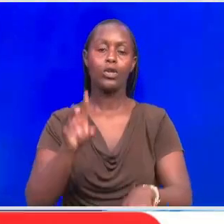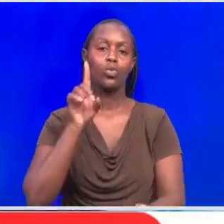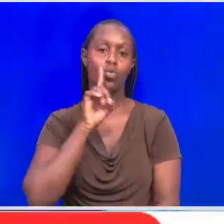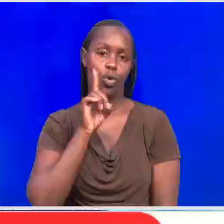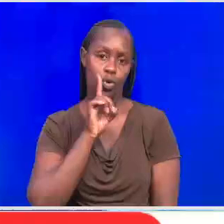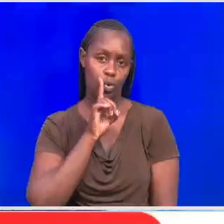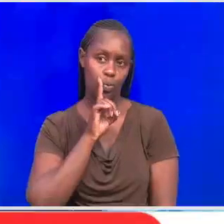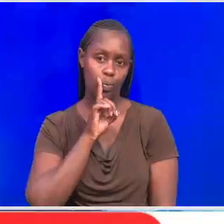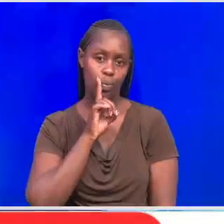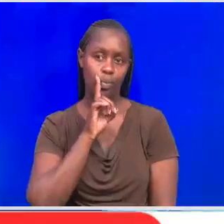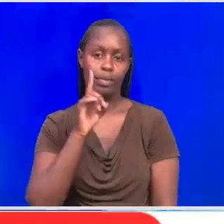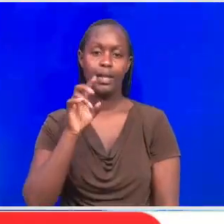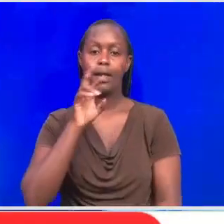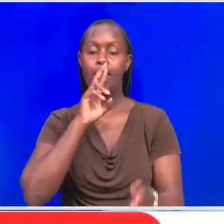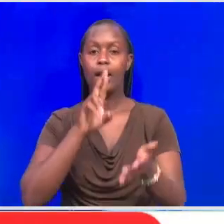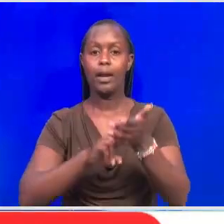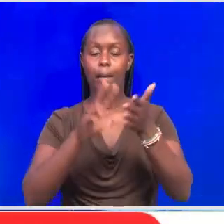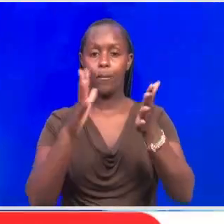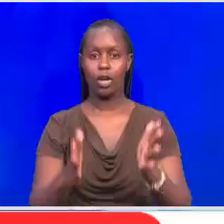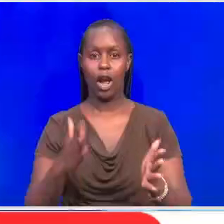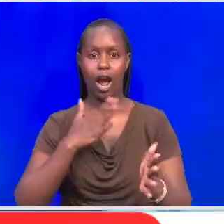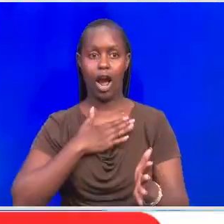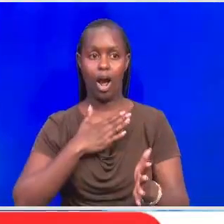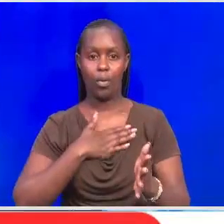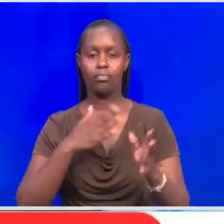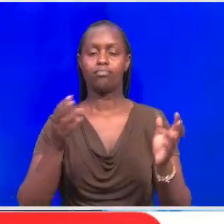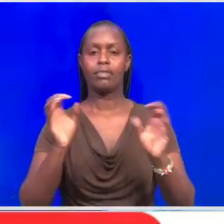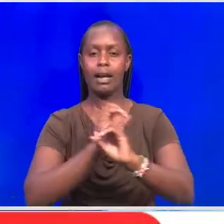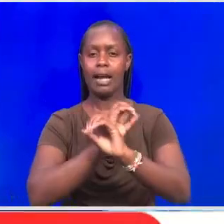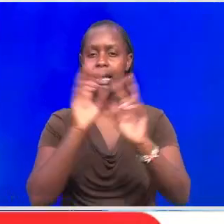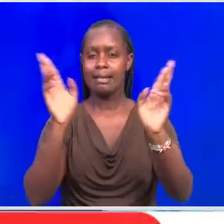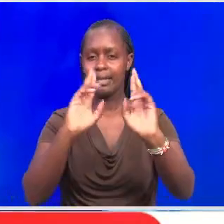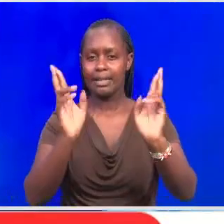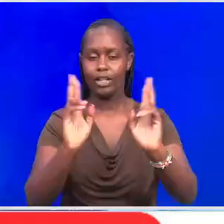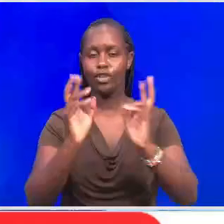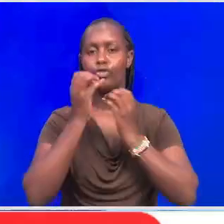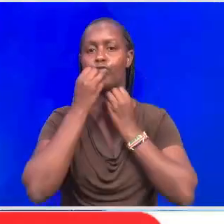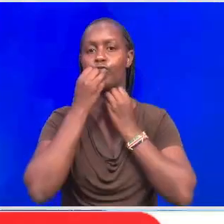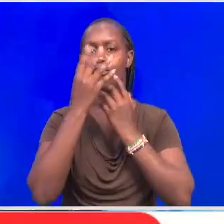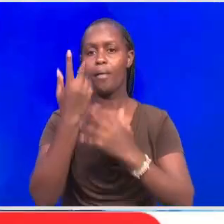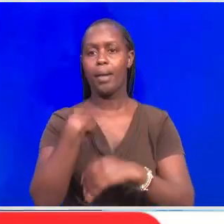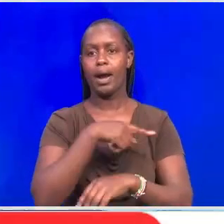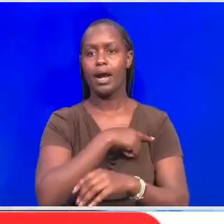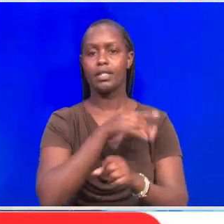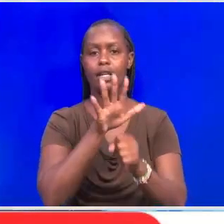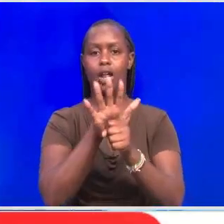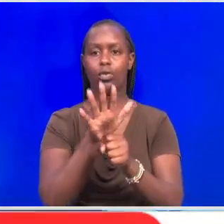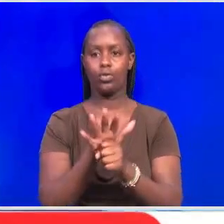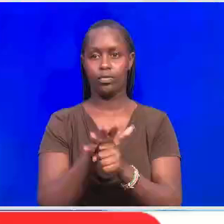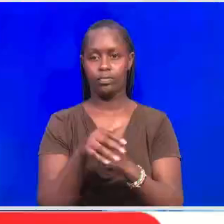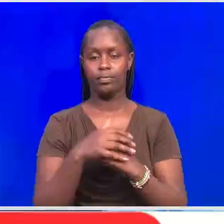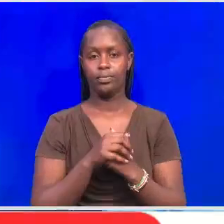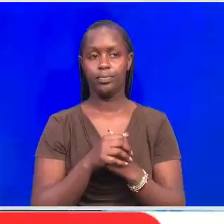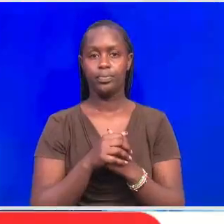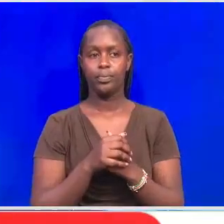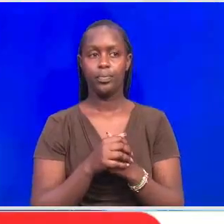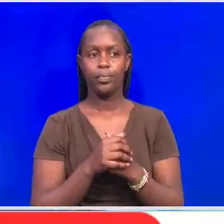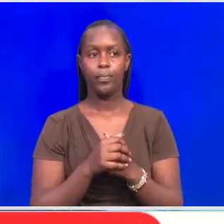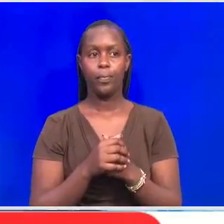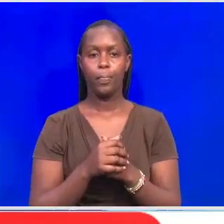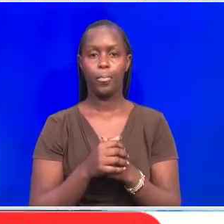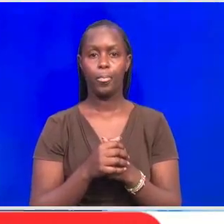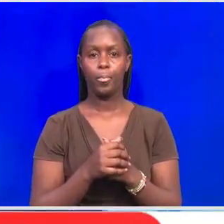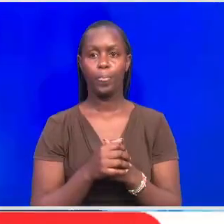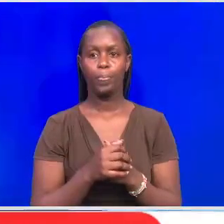hivyo basi wanahabari wetu wako ange kutujuza mengi zaidi. Tukiachana na hayo, kuingineko ni kwamba jumla ya wabunge